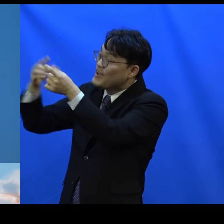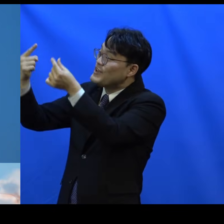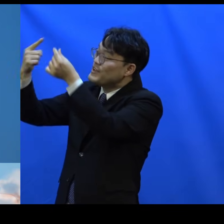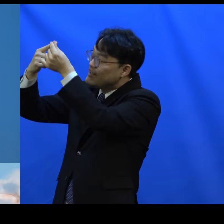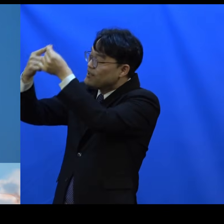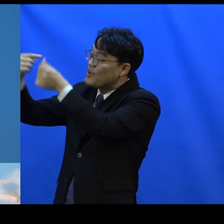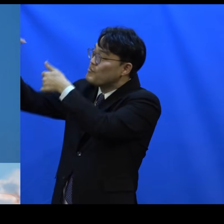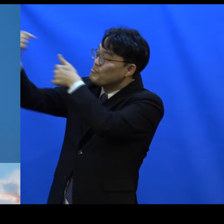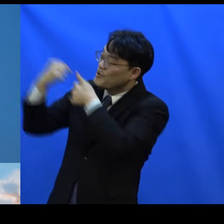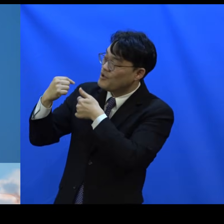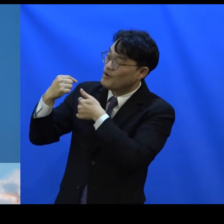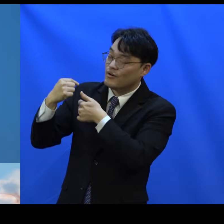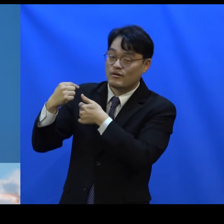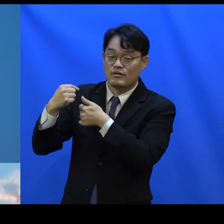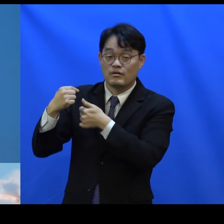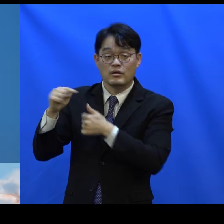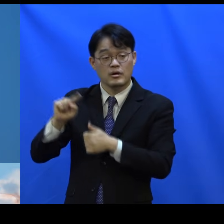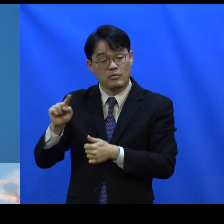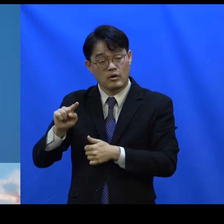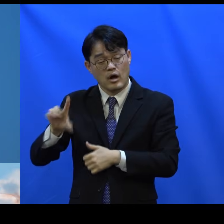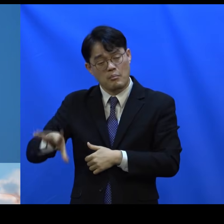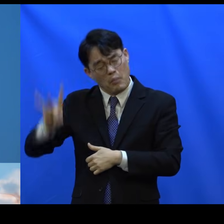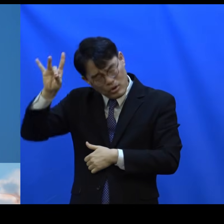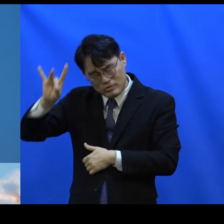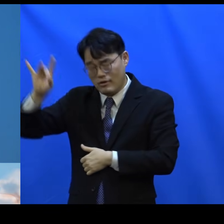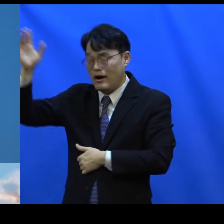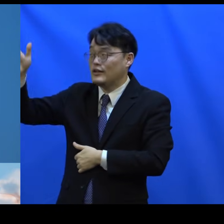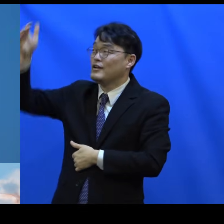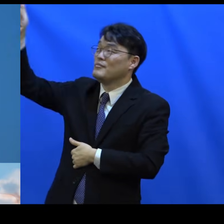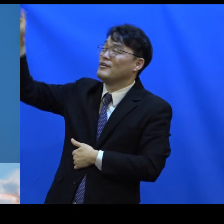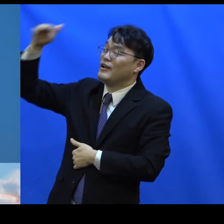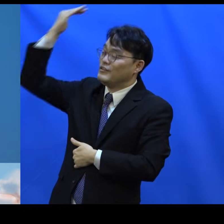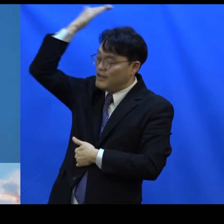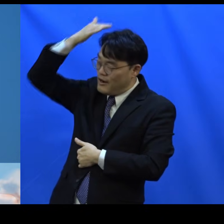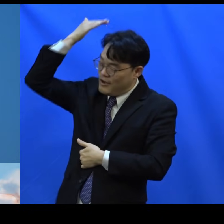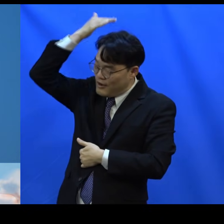사랑하면 그가 먼저 우리를 사랑하셨습니다.